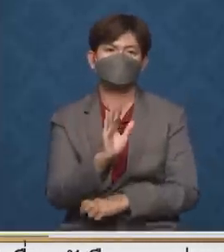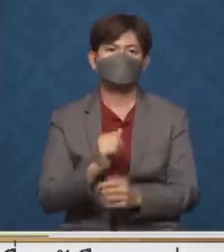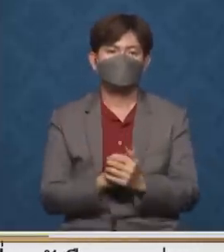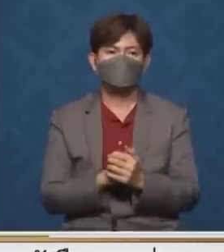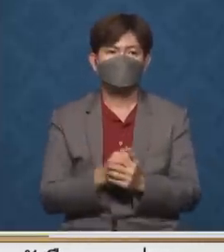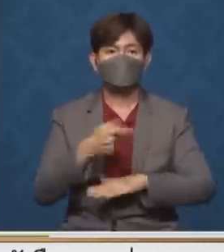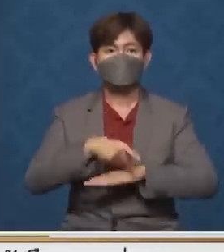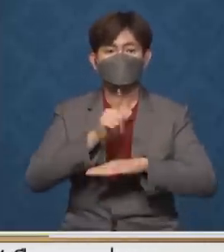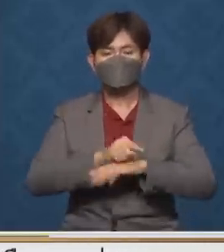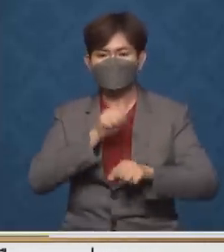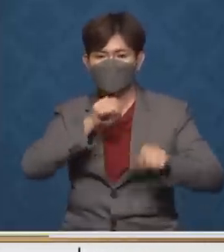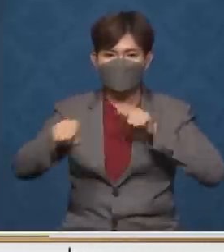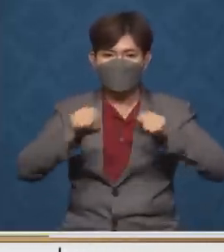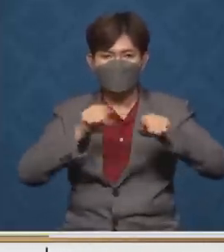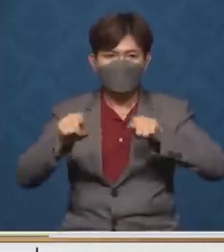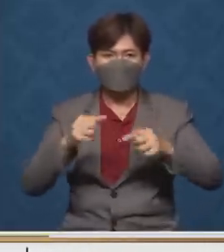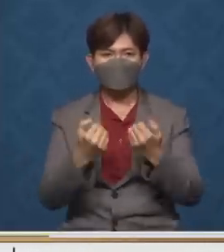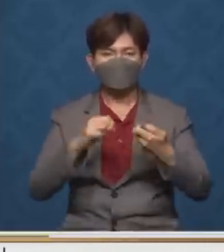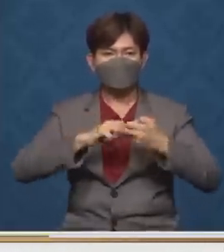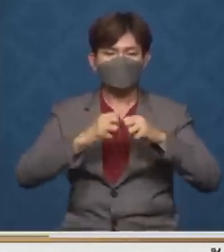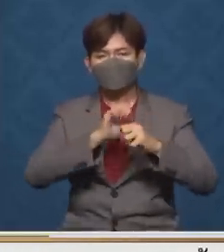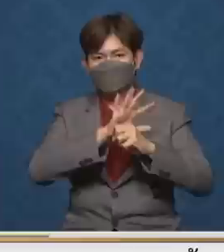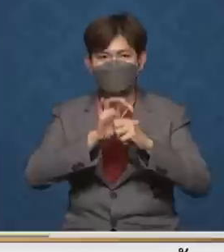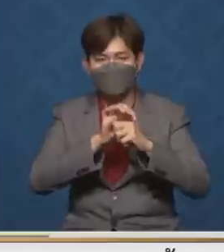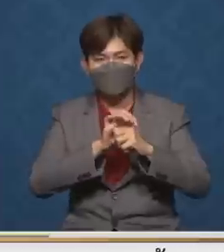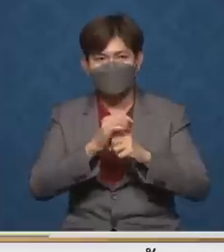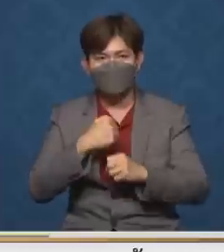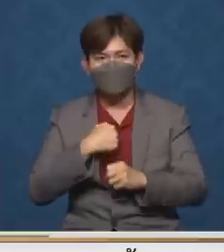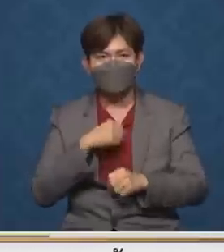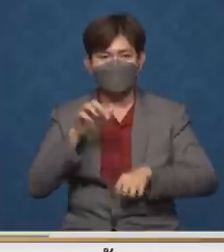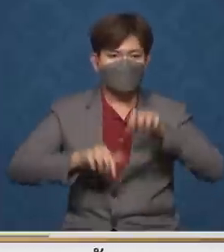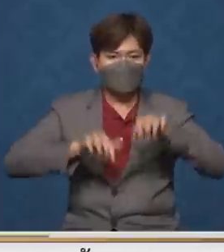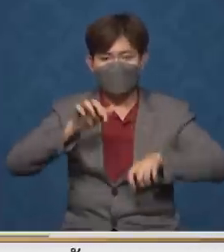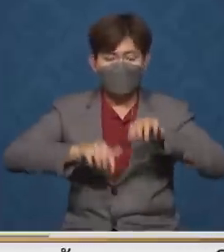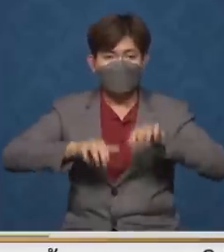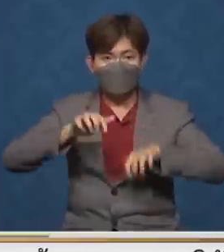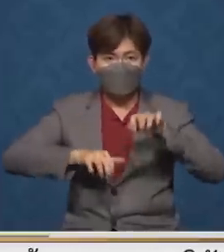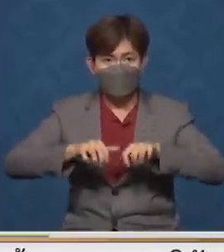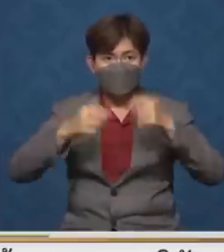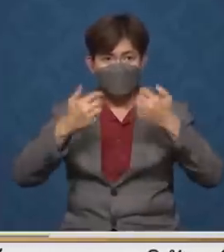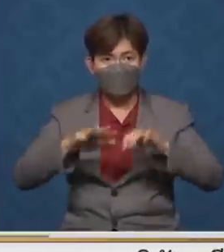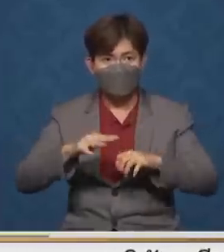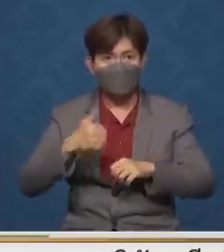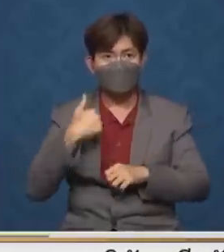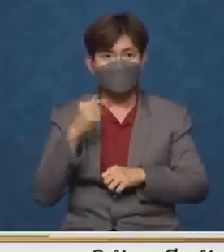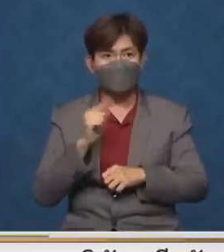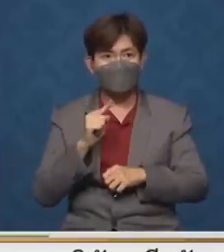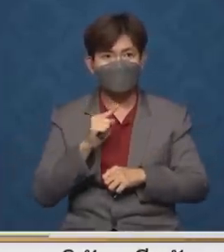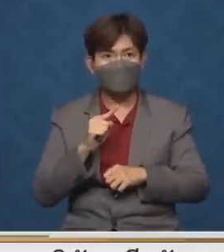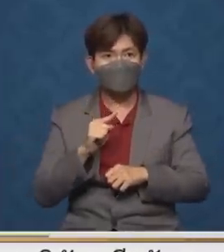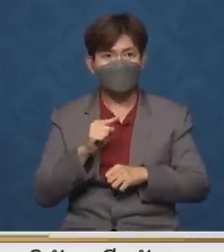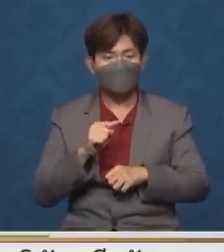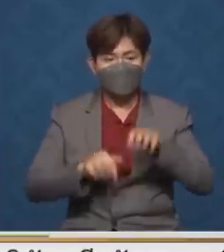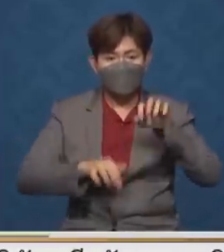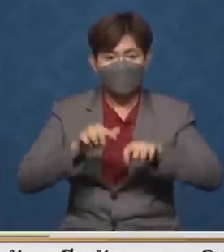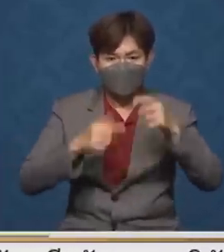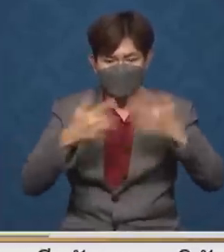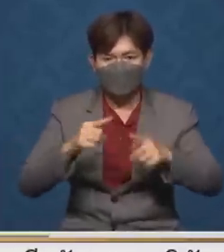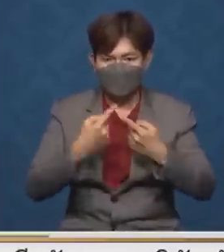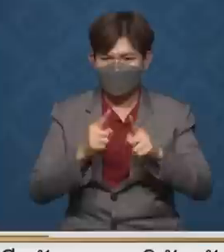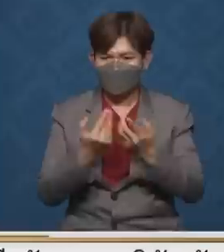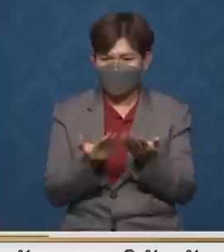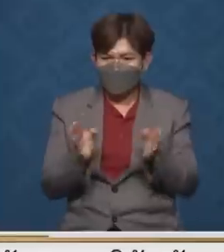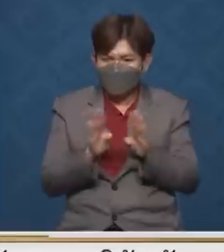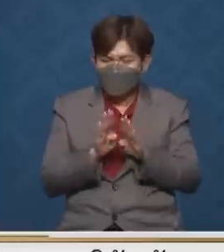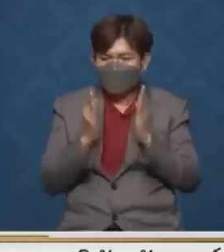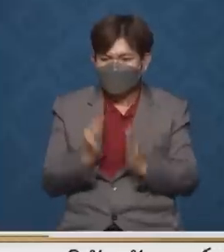ชางกขนาดนี้ในภาวะวิกินาดนี้ที่พลคีโบรดเองข้างหลังเขากมีคลอบครัวมีเพื่อนสนิ มิจส